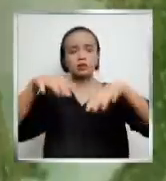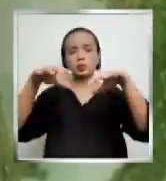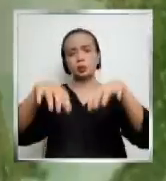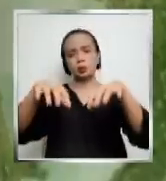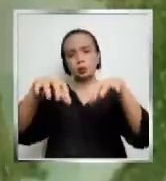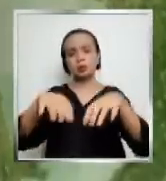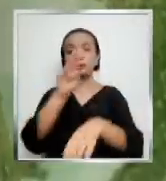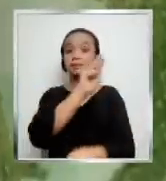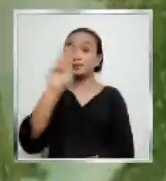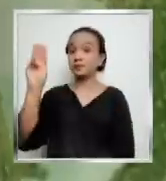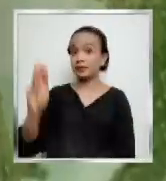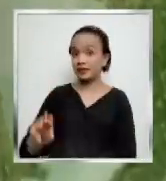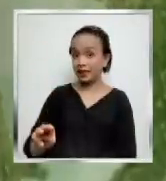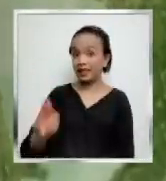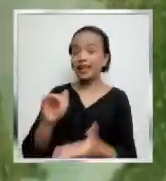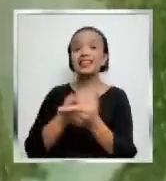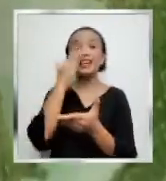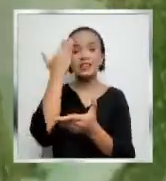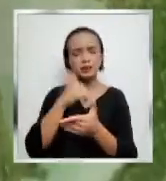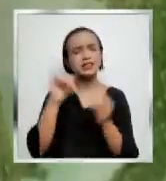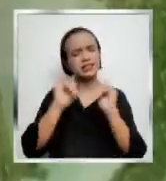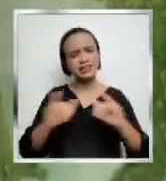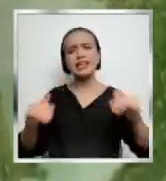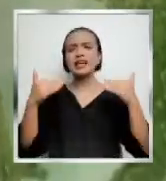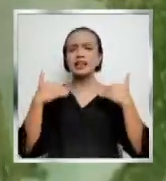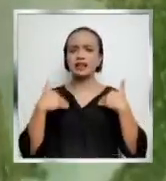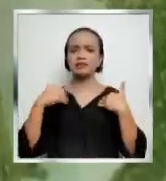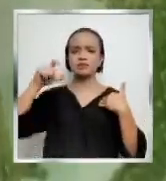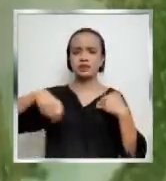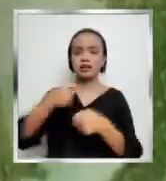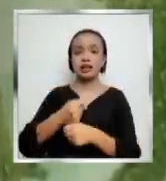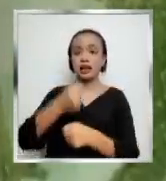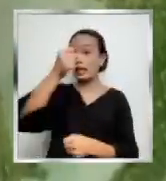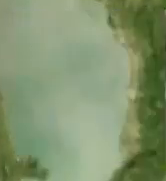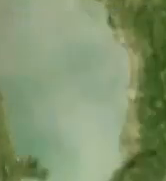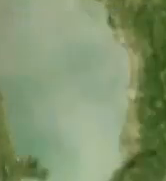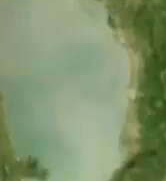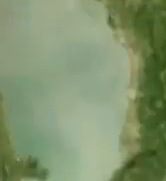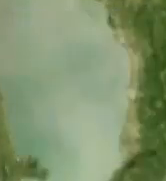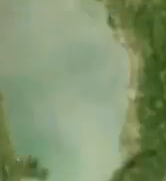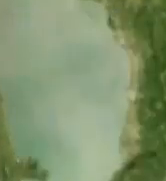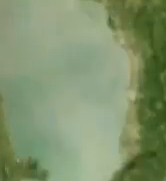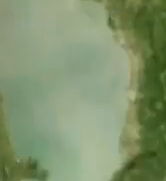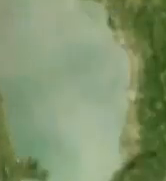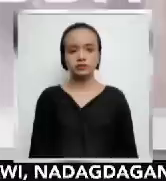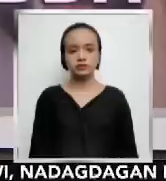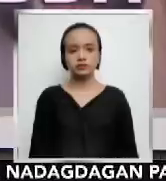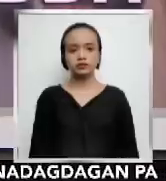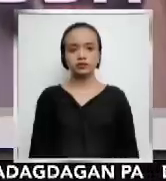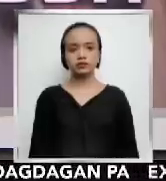Manila, kaya magbaon pa rin ng payong kung lalabas ng bahay.